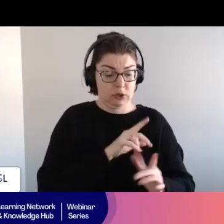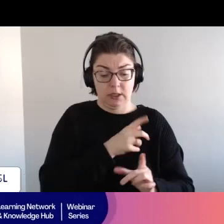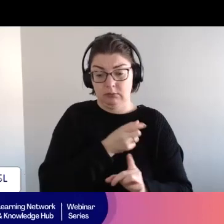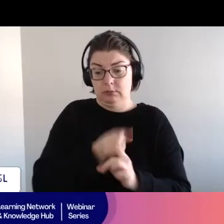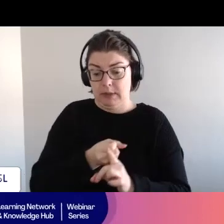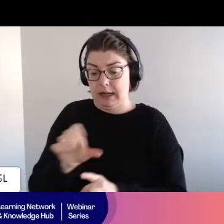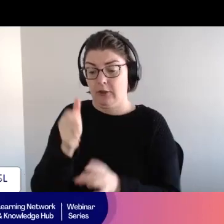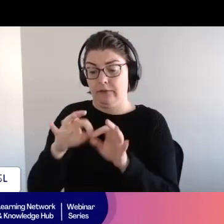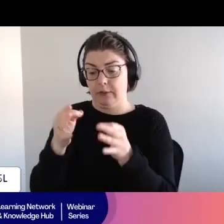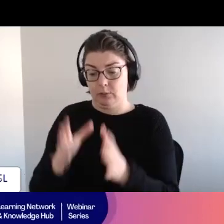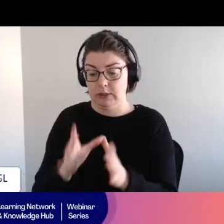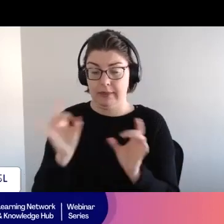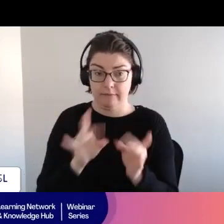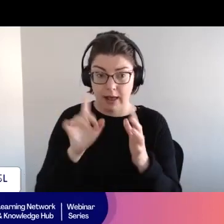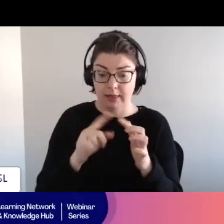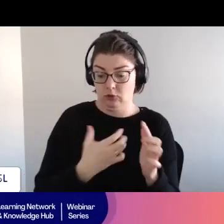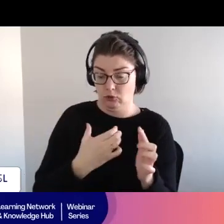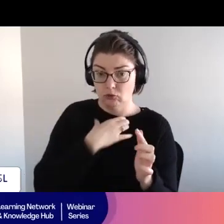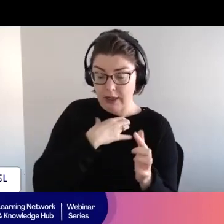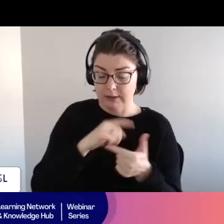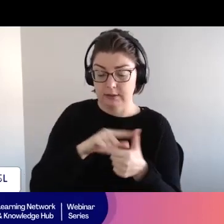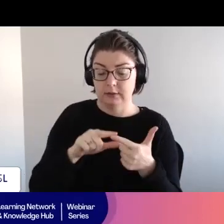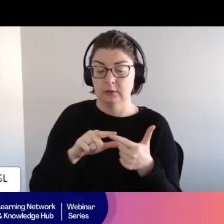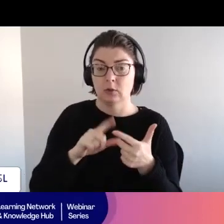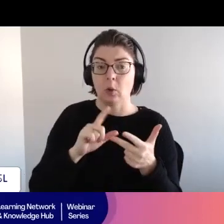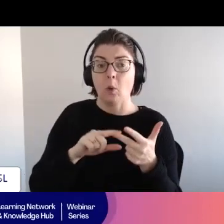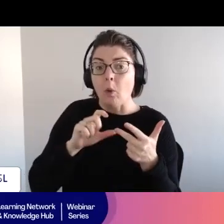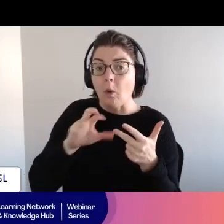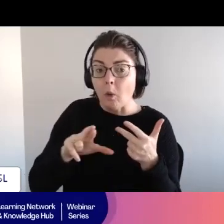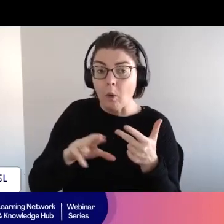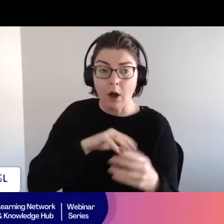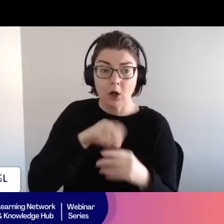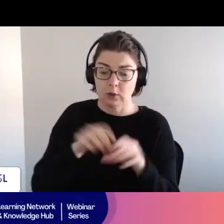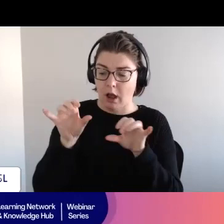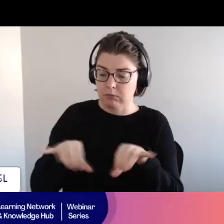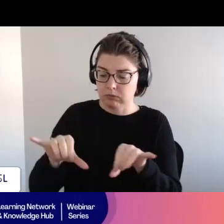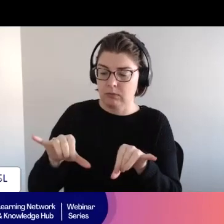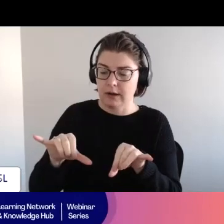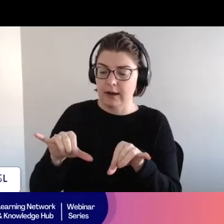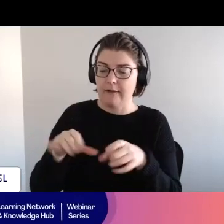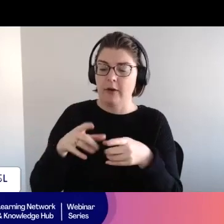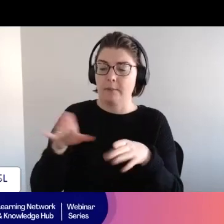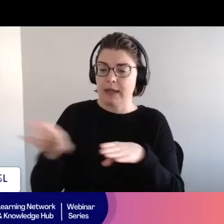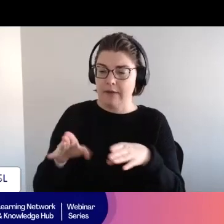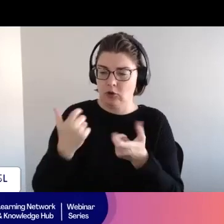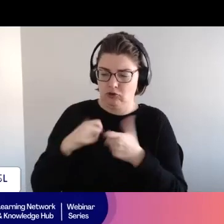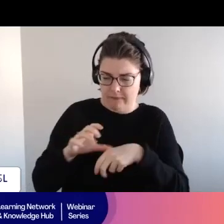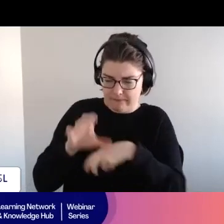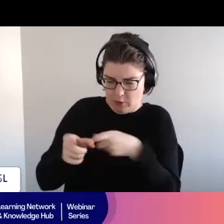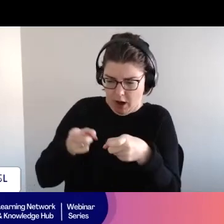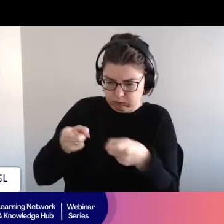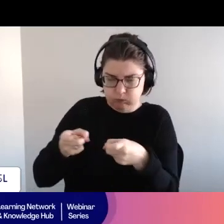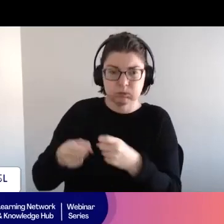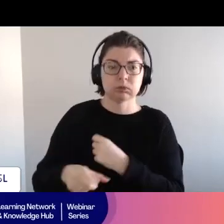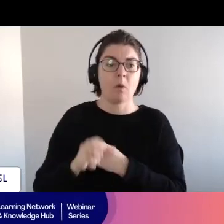envers une autre membre de la famille qui est violente ou menaçante ok des notes par son aspect cumulatif un